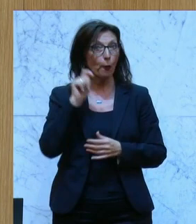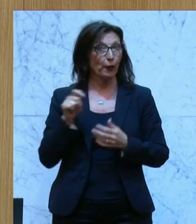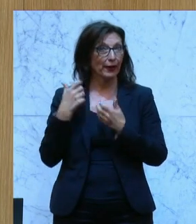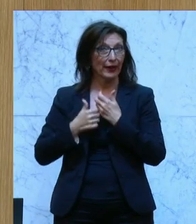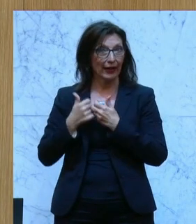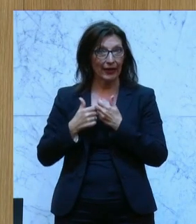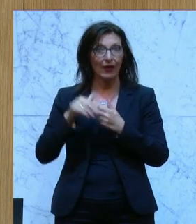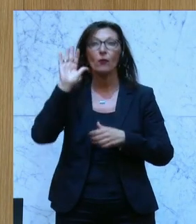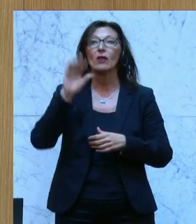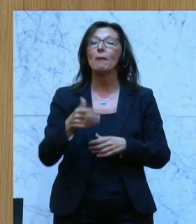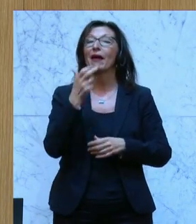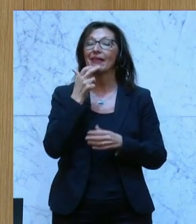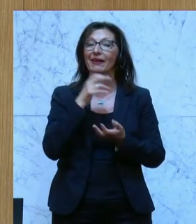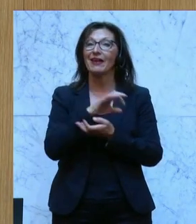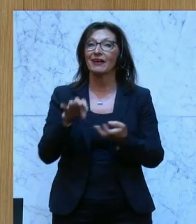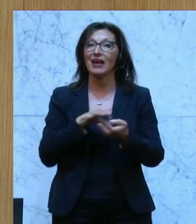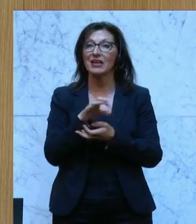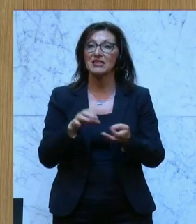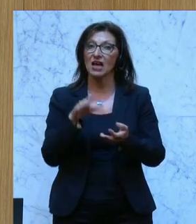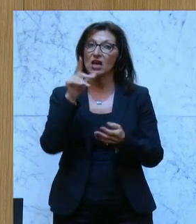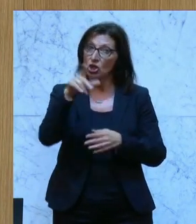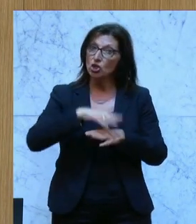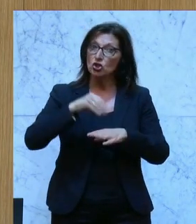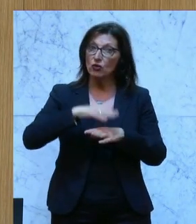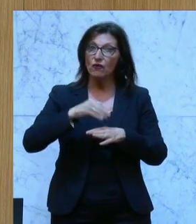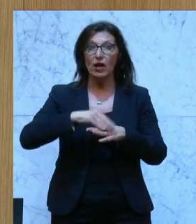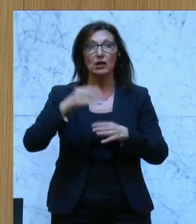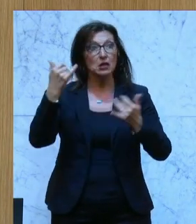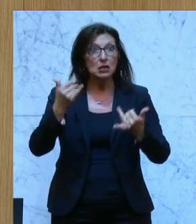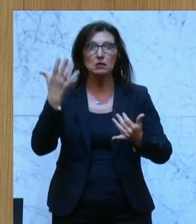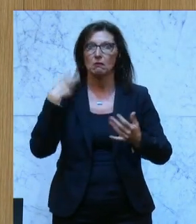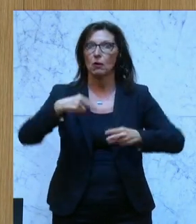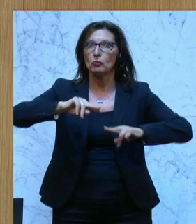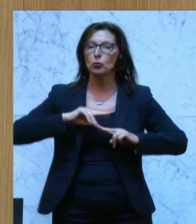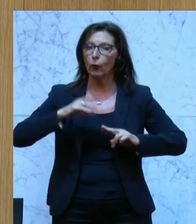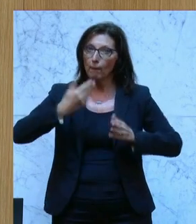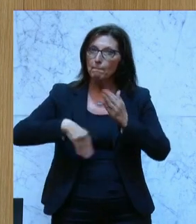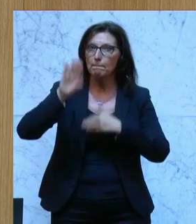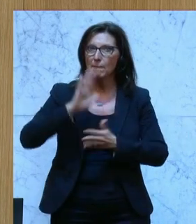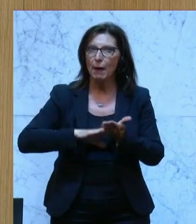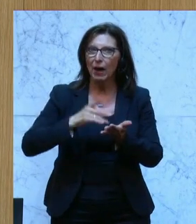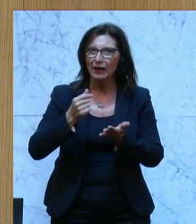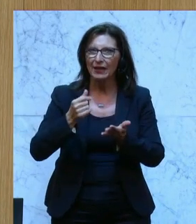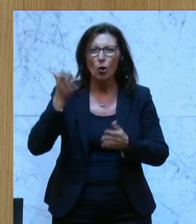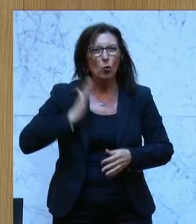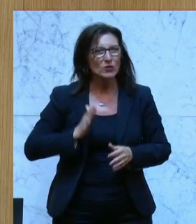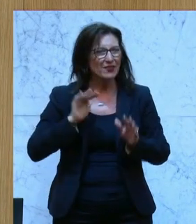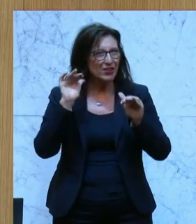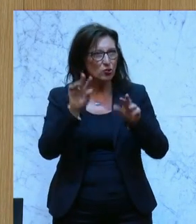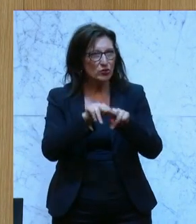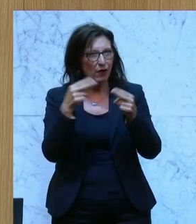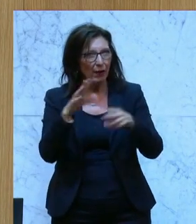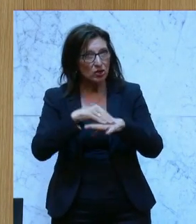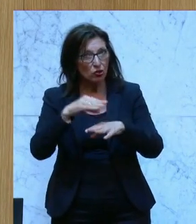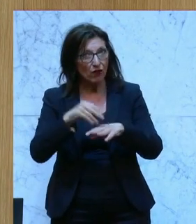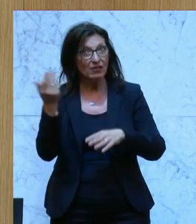seit der Energiekrise das Bargeld auch in Schweden wieder zugenommen hat und sogar der schwedische Zivilschutzverband